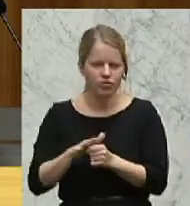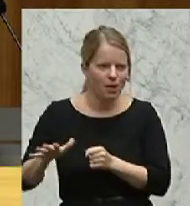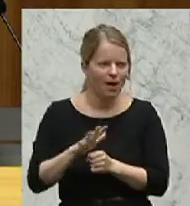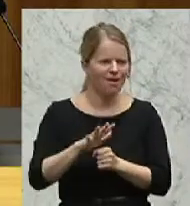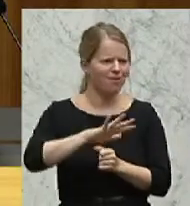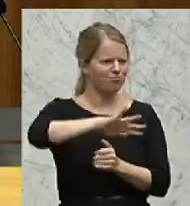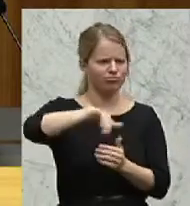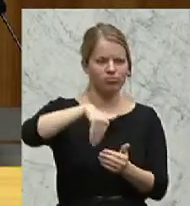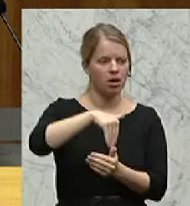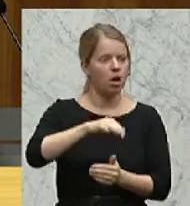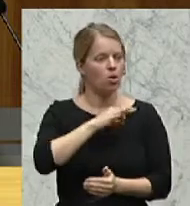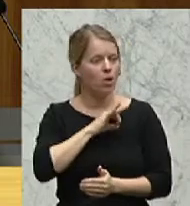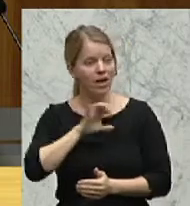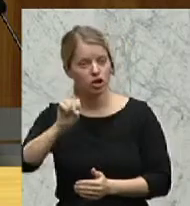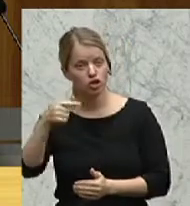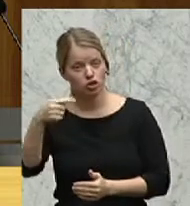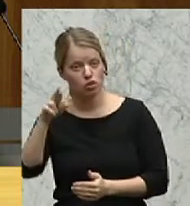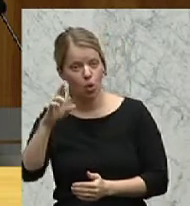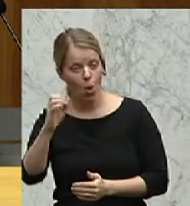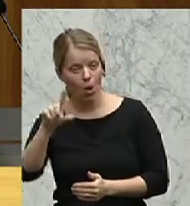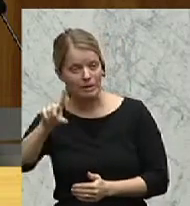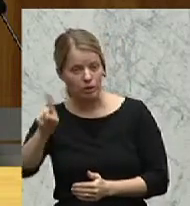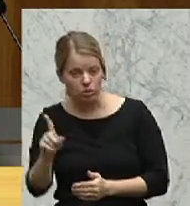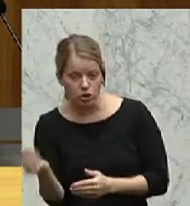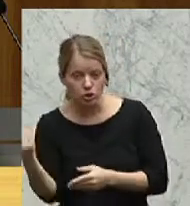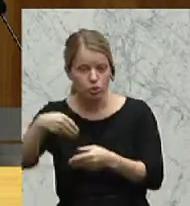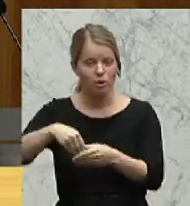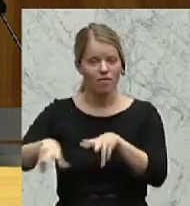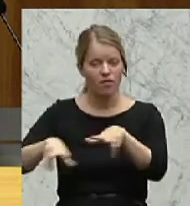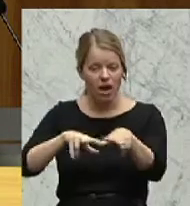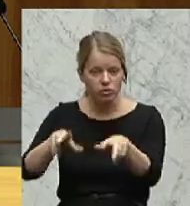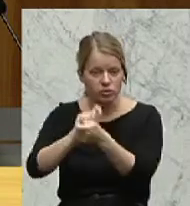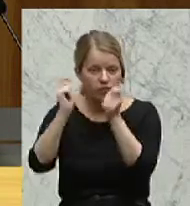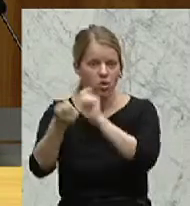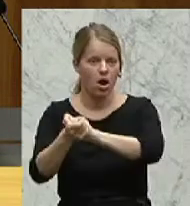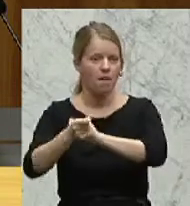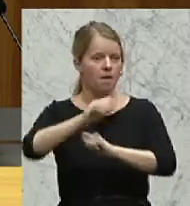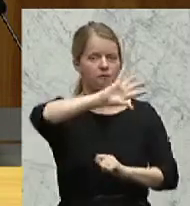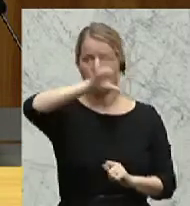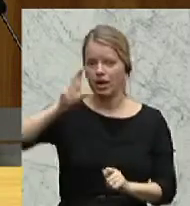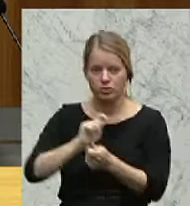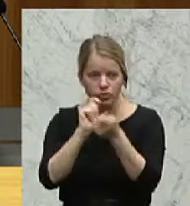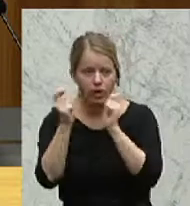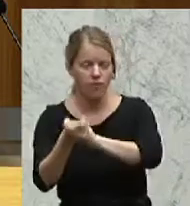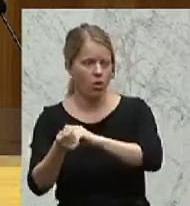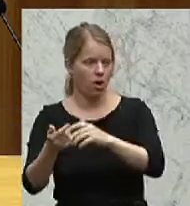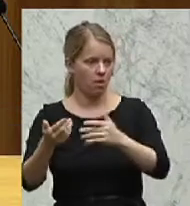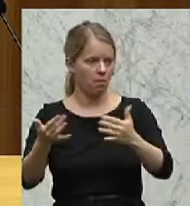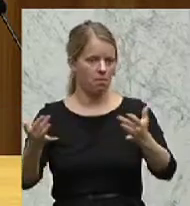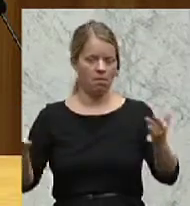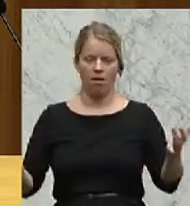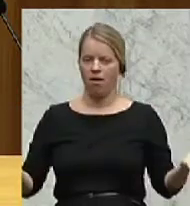Wissenschaftsbereich. Der Kollege Strolz hat dann auch noch eine Verwaltungsreform angeregt, eine Föderalismusreform angeregt, Anregungen